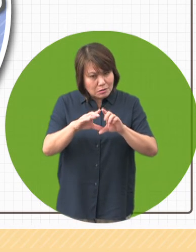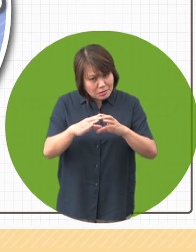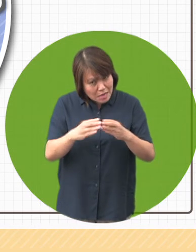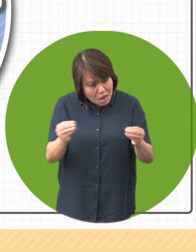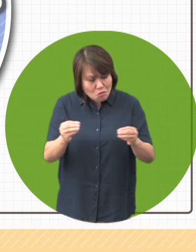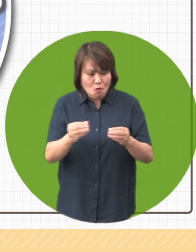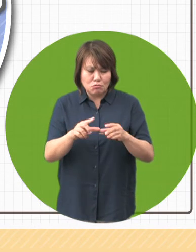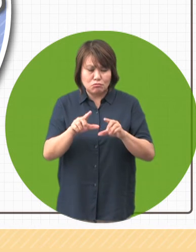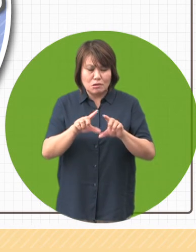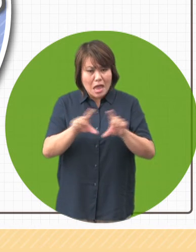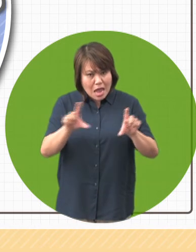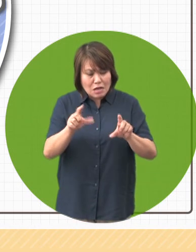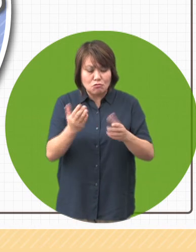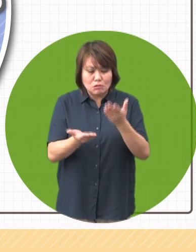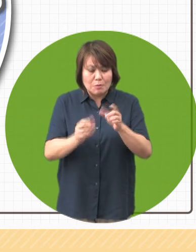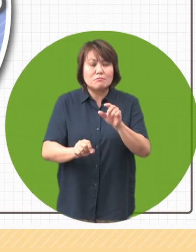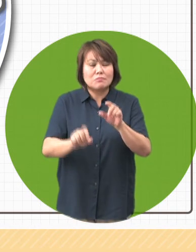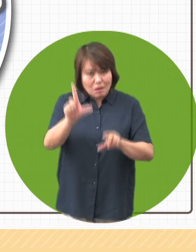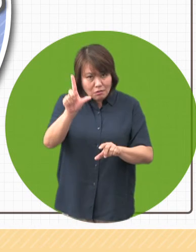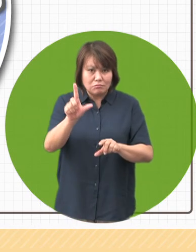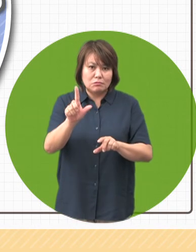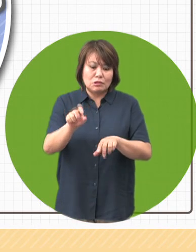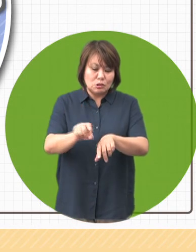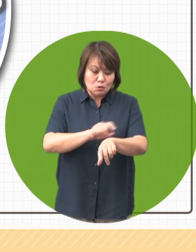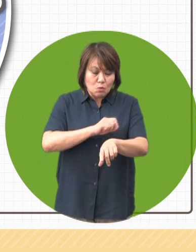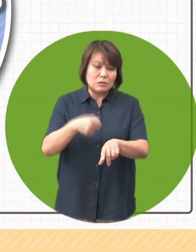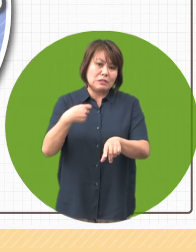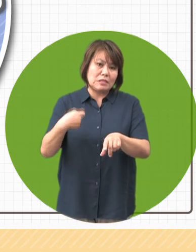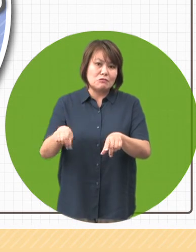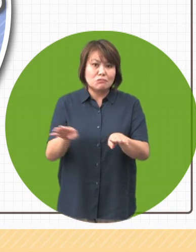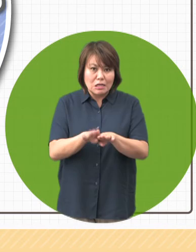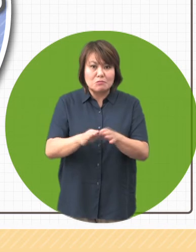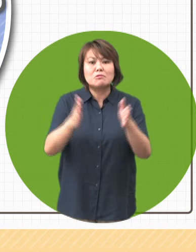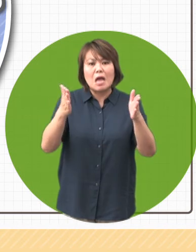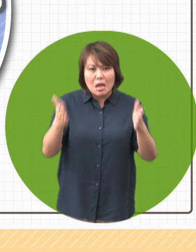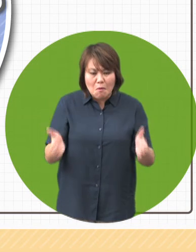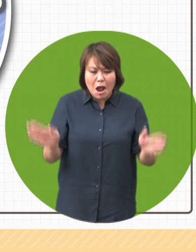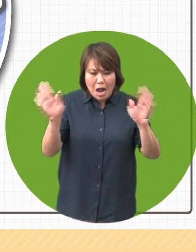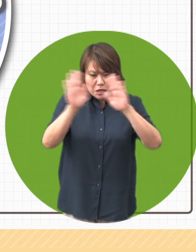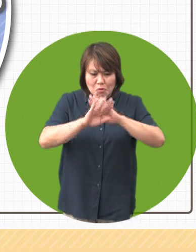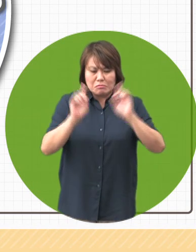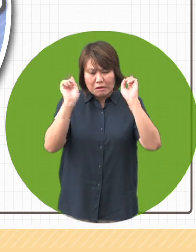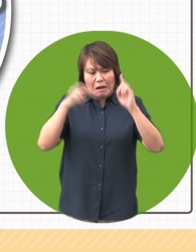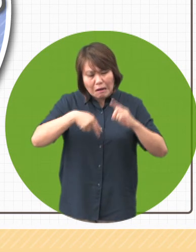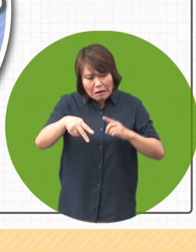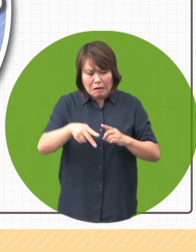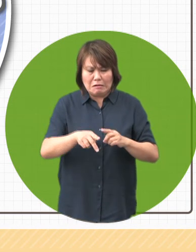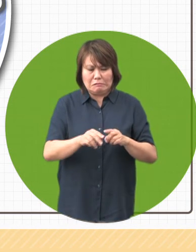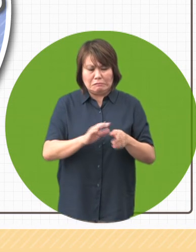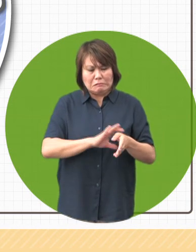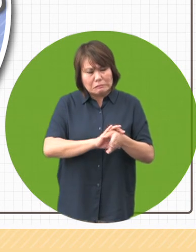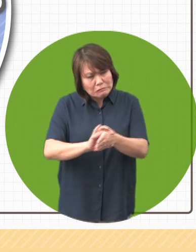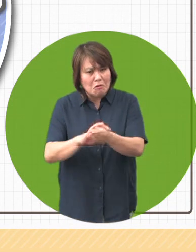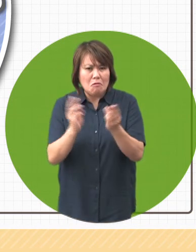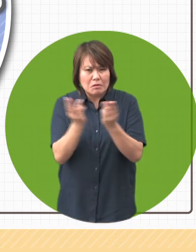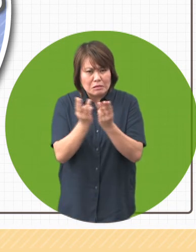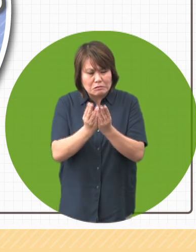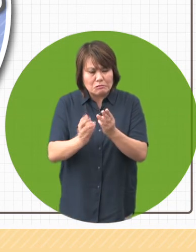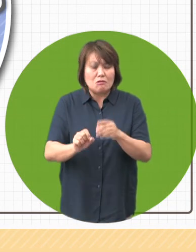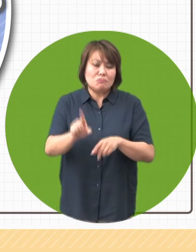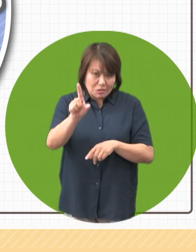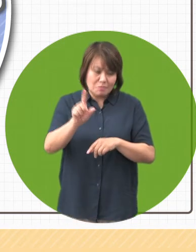高く特に夏休み期間中は深夜配下などによる少年の歩道件数が増えてい